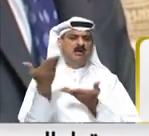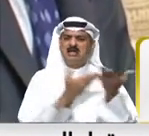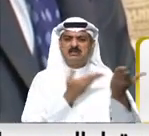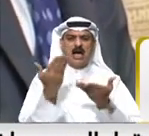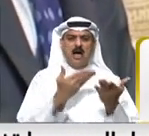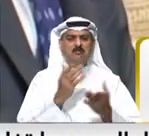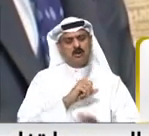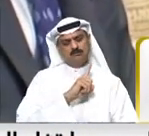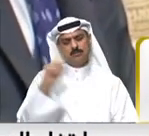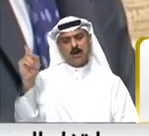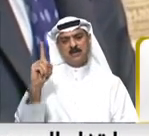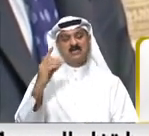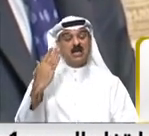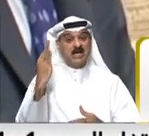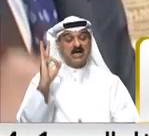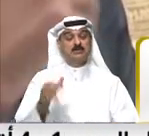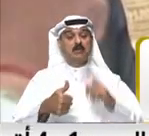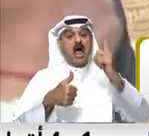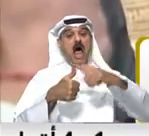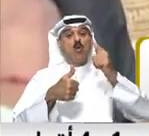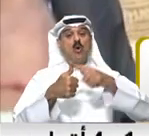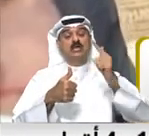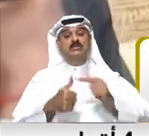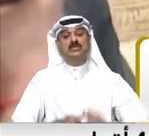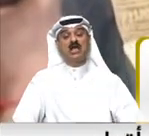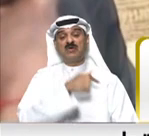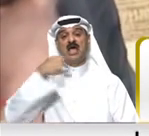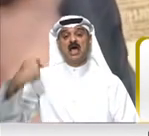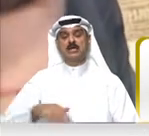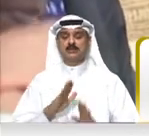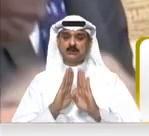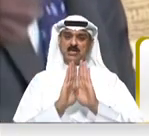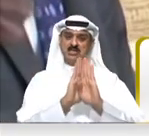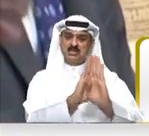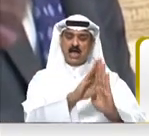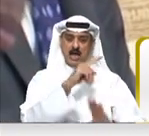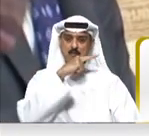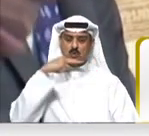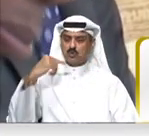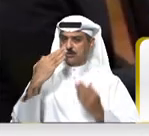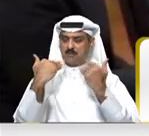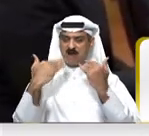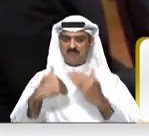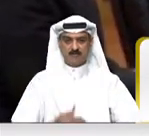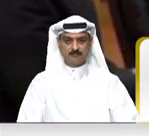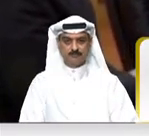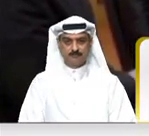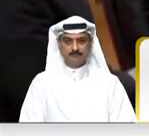الأخير في العلاقات بين أكبر قوتين اقتصاديتين في العالم.